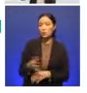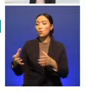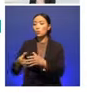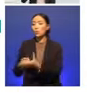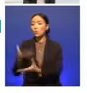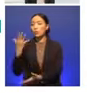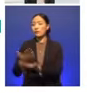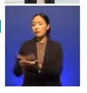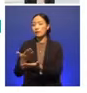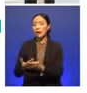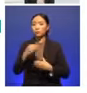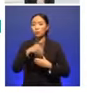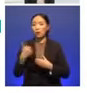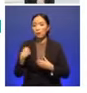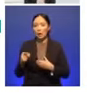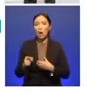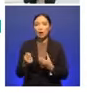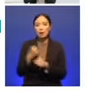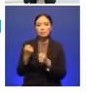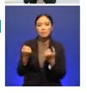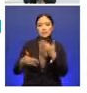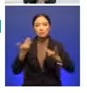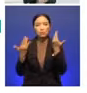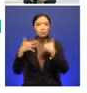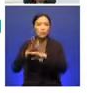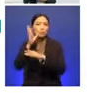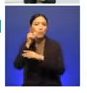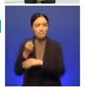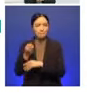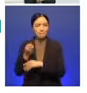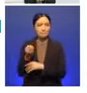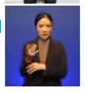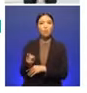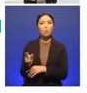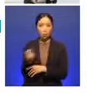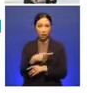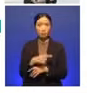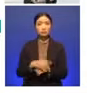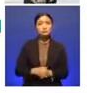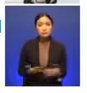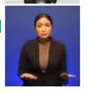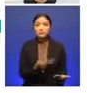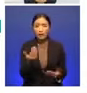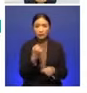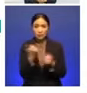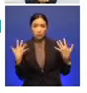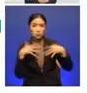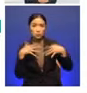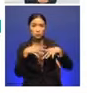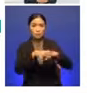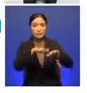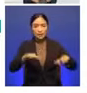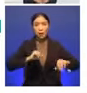ได้สูงเนี่ยอย่างเห็นได้ชัดเลยเพราะงั้นไอ้การที่เรามีความพยายามในการทำงานร่วมกันกับเด็กเยาวชนเนี่ยครับของท